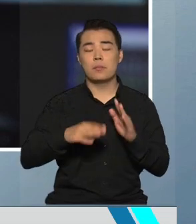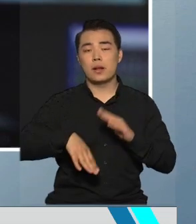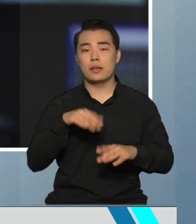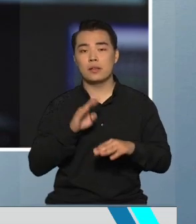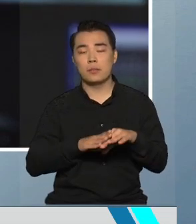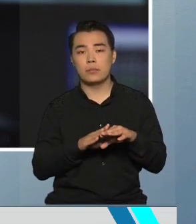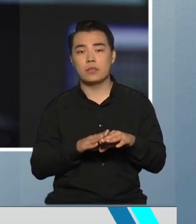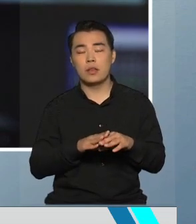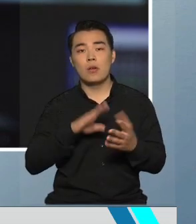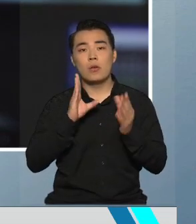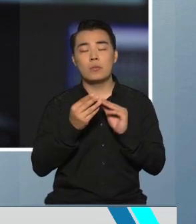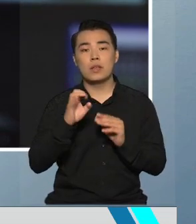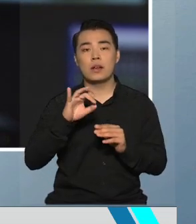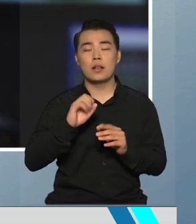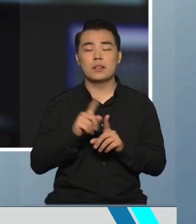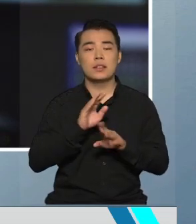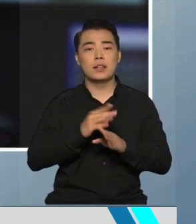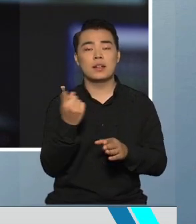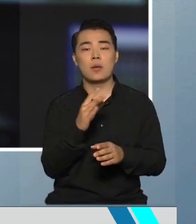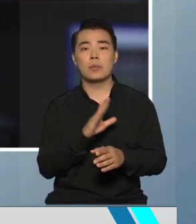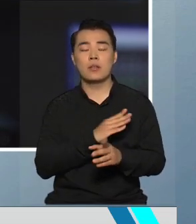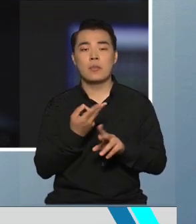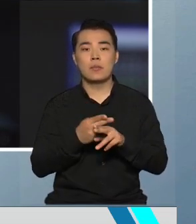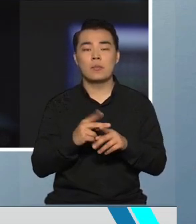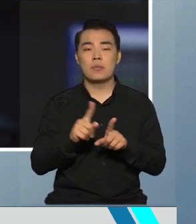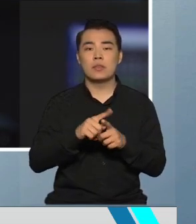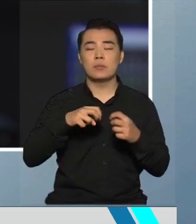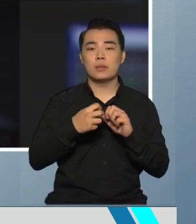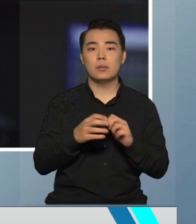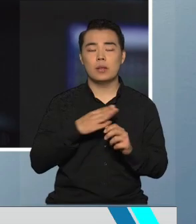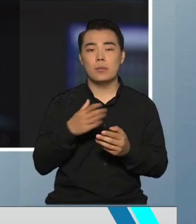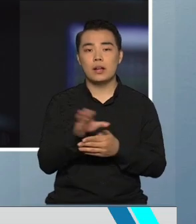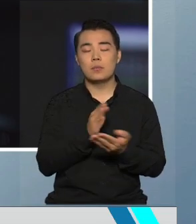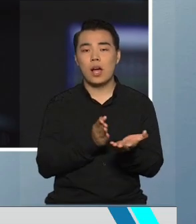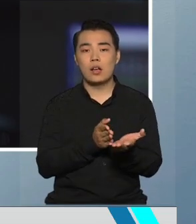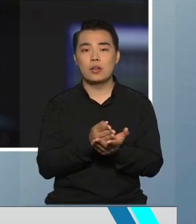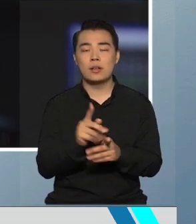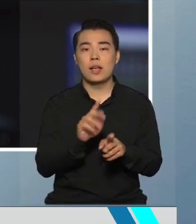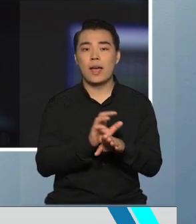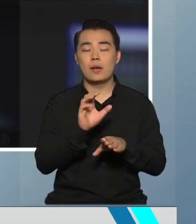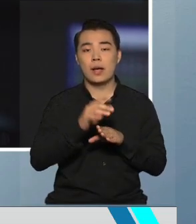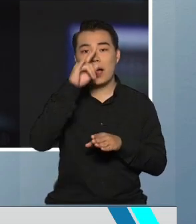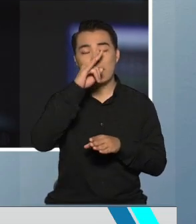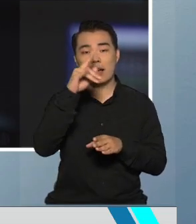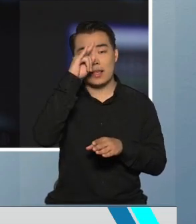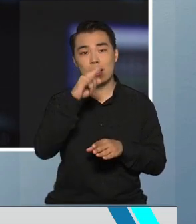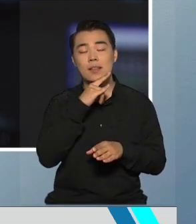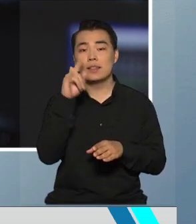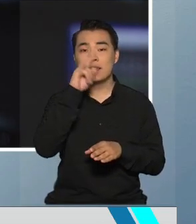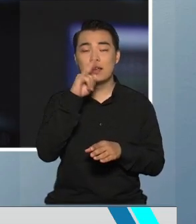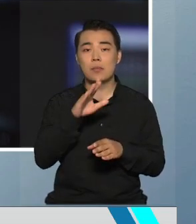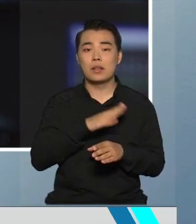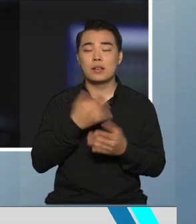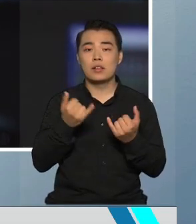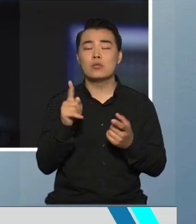А скажите, вот не раз уже поднималась тема разработки альтернативных транзитных маршрутов для экспорта казахстанской нефти. Видите ли